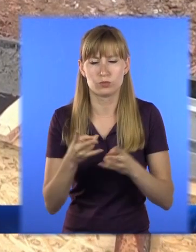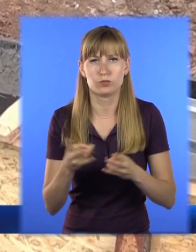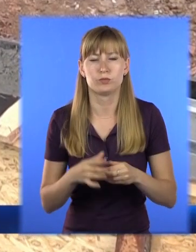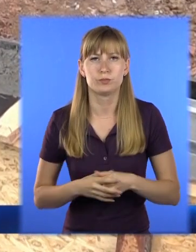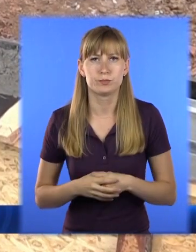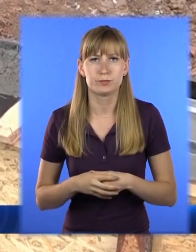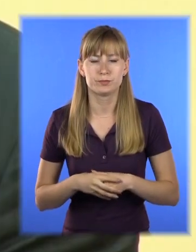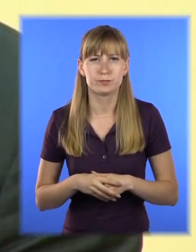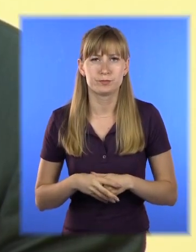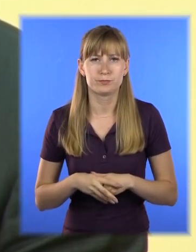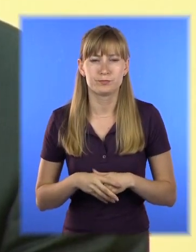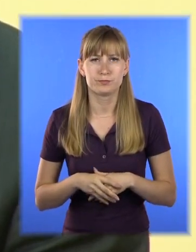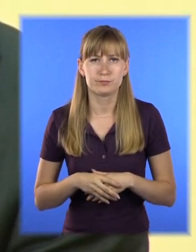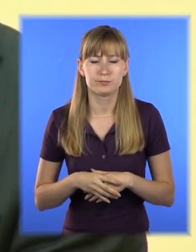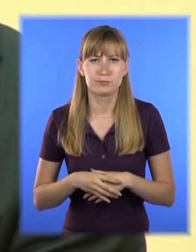в Україні.